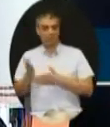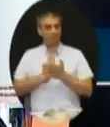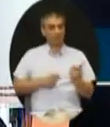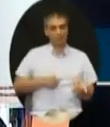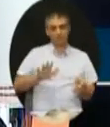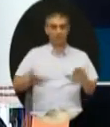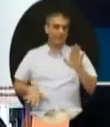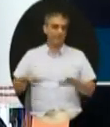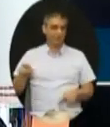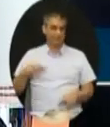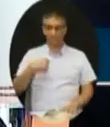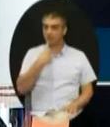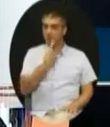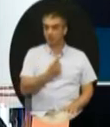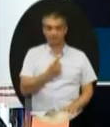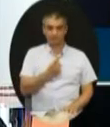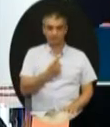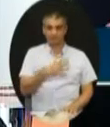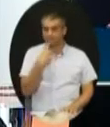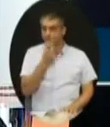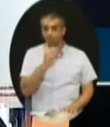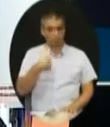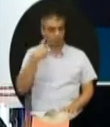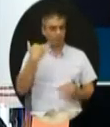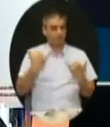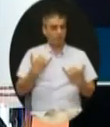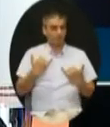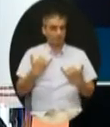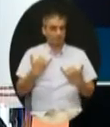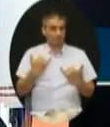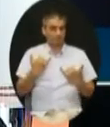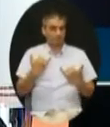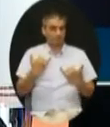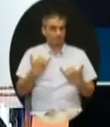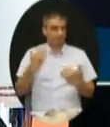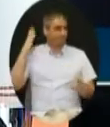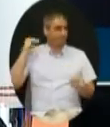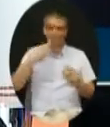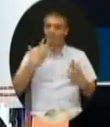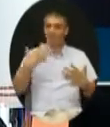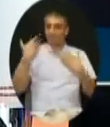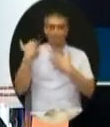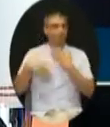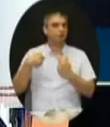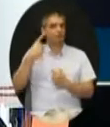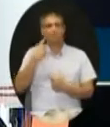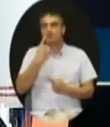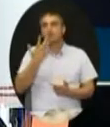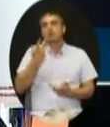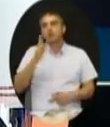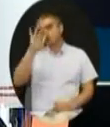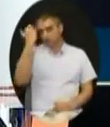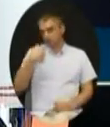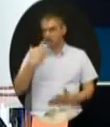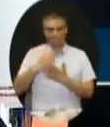ואיפה. ואני אומרת שההתבטאיות שאנחנו שומעים עכשיו, אני במשך העשור האחרון, אני שמעתי התבטאיות הרבה יותר קיצוניות.